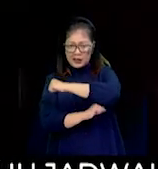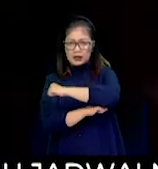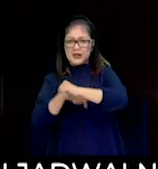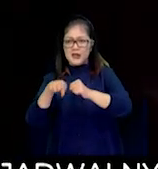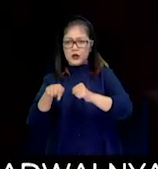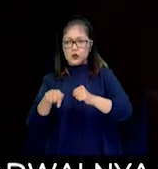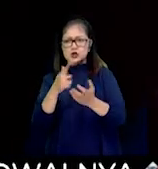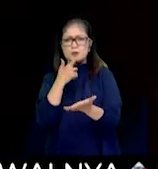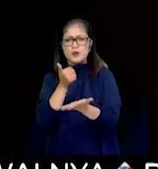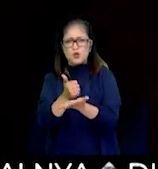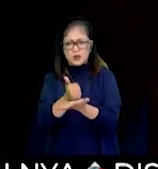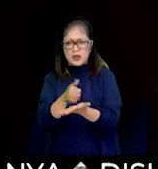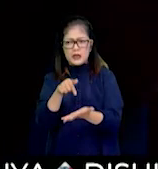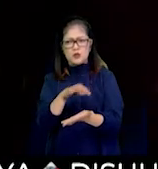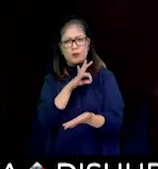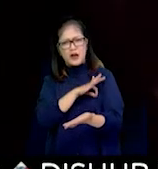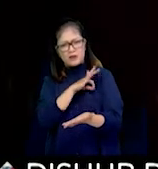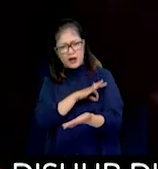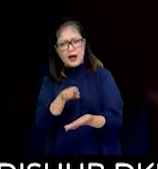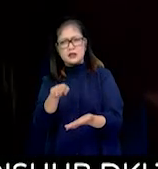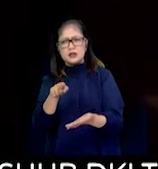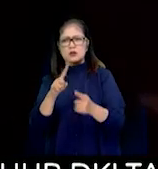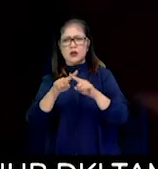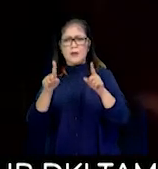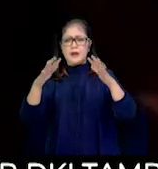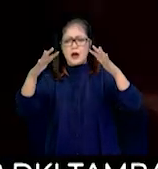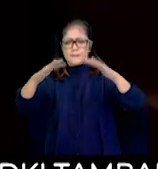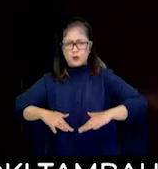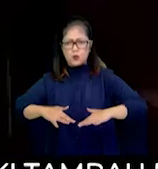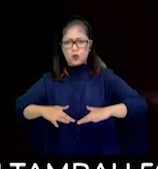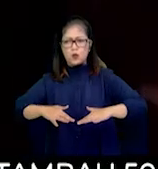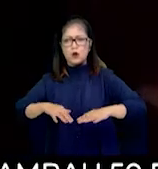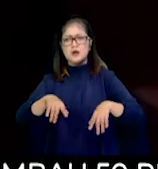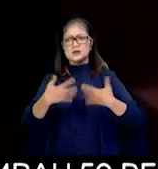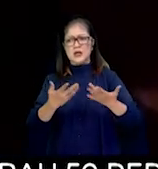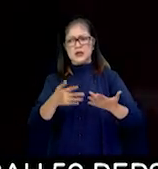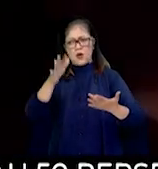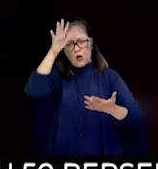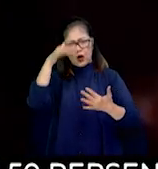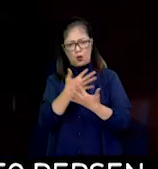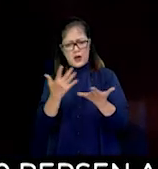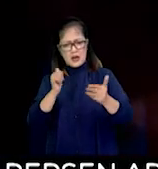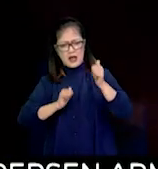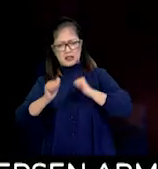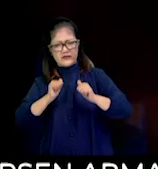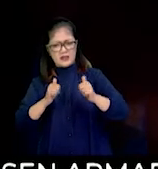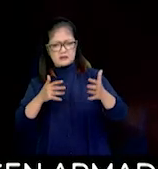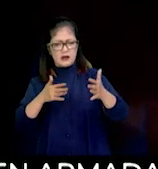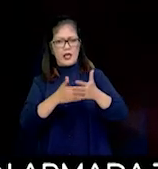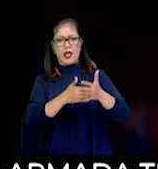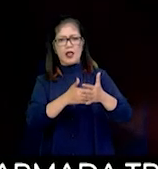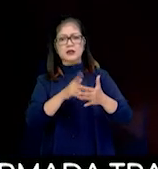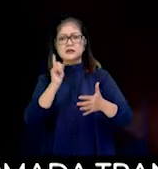cukup bermanfaat bagi kami, tapi sekarang lumpuh aktivitas masyarakat sebab ini akan menghubungkan